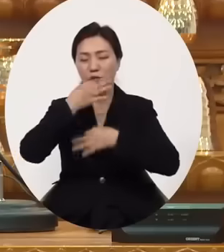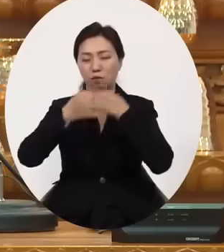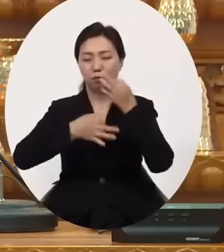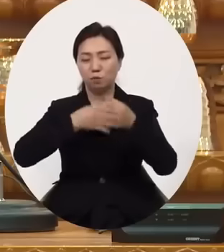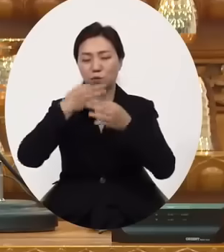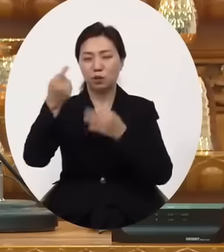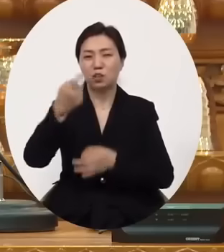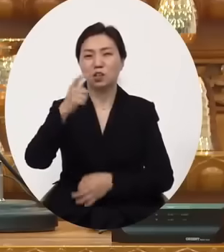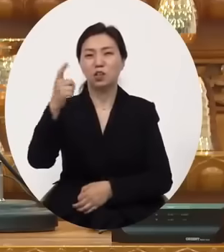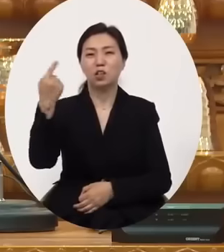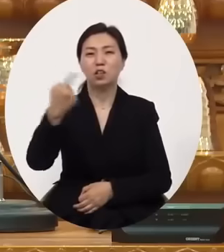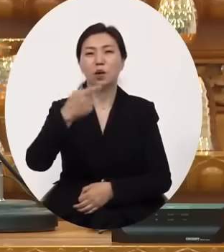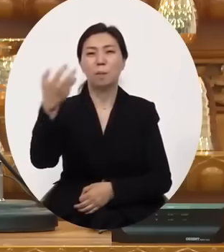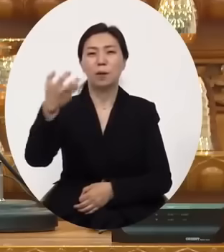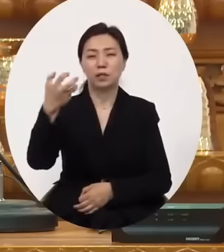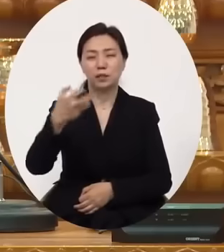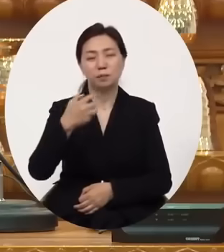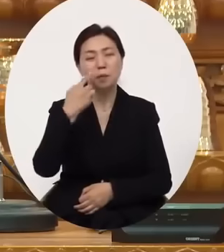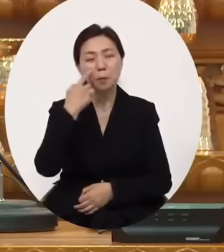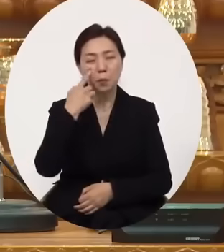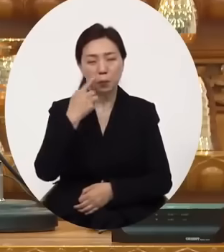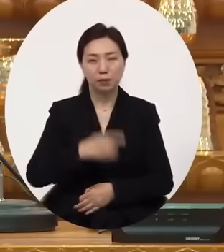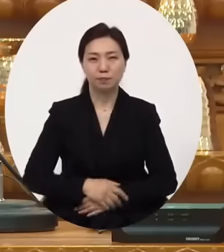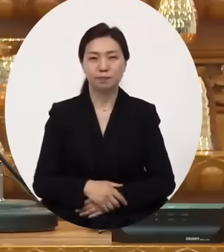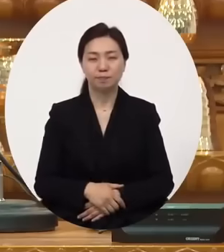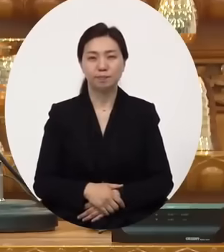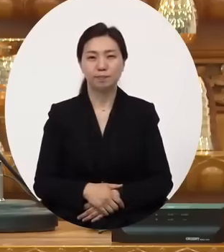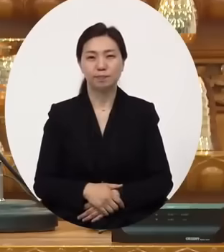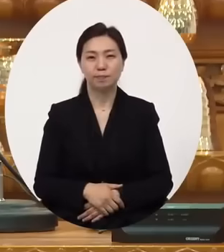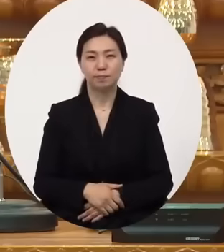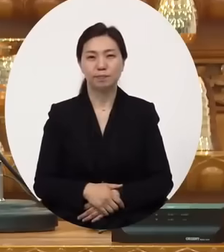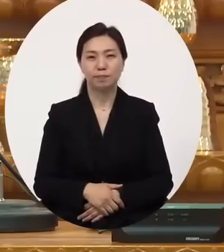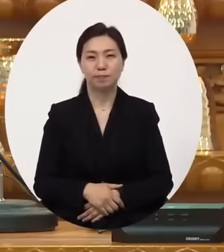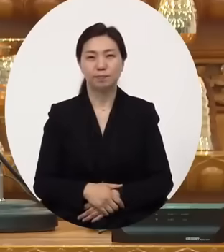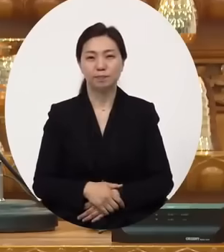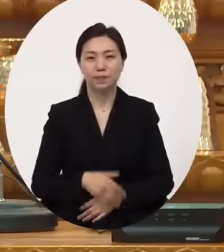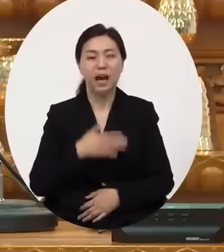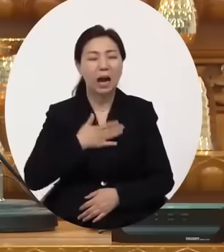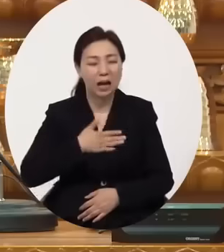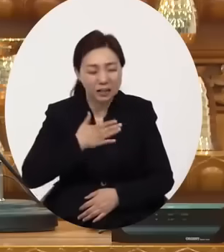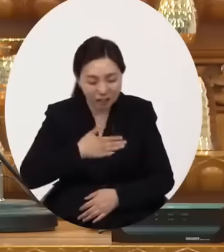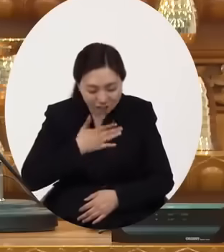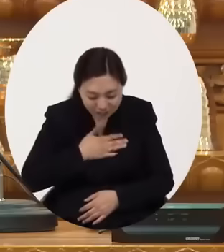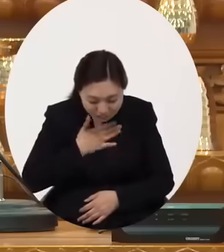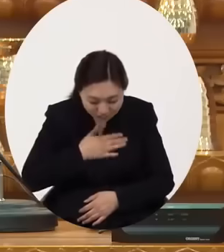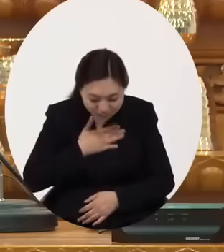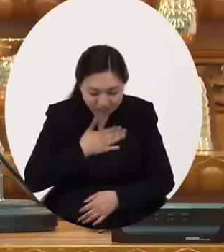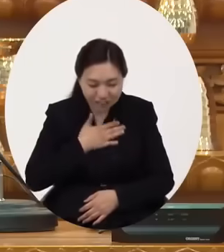원세문설 이렇게 이제 1080번을 하면 돼요. 앉아서 해도 돼요. 네, 잘